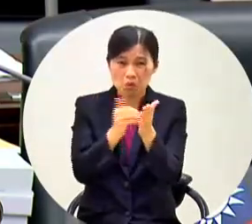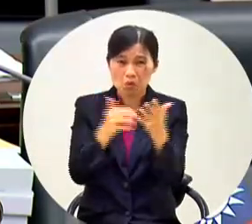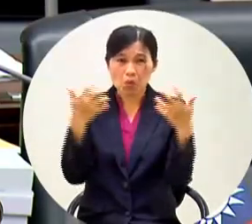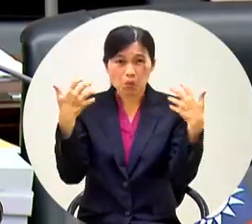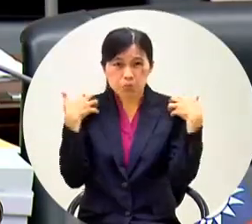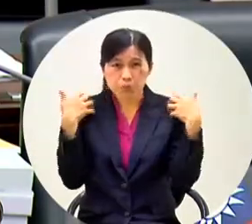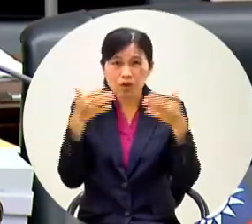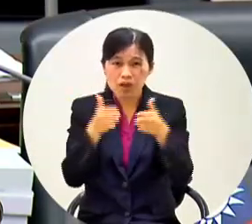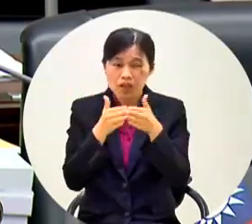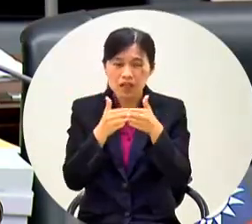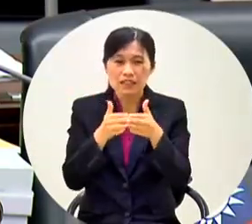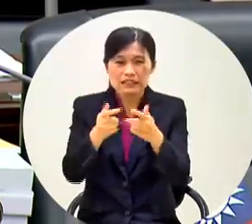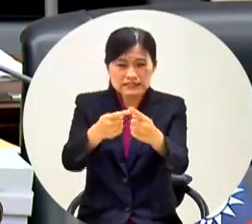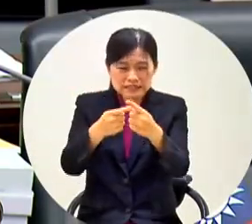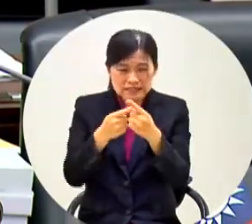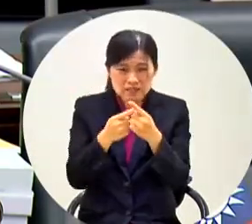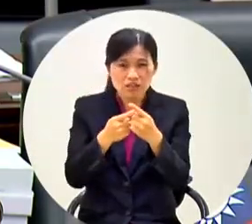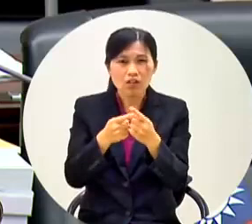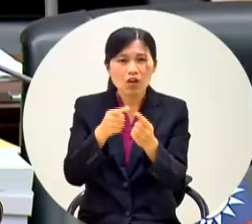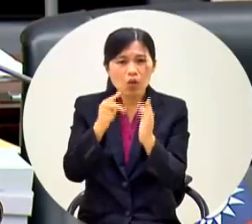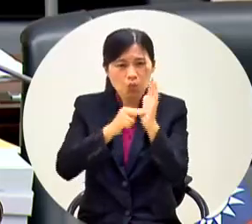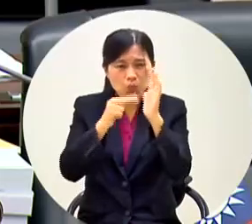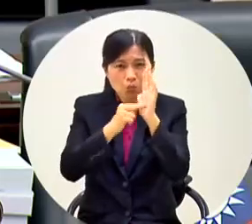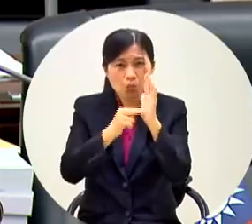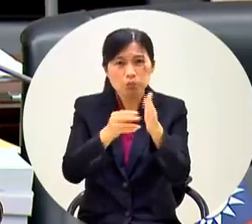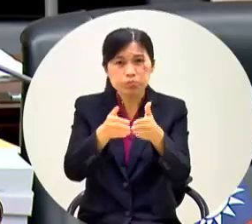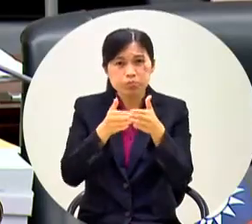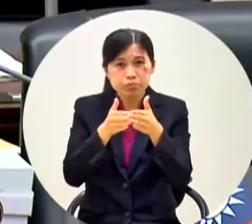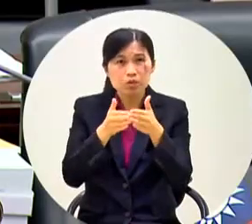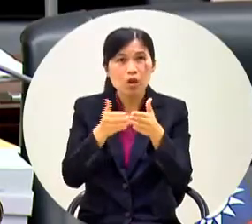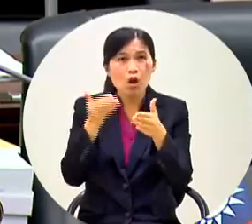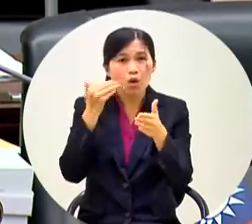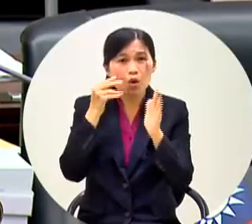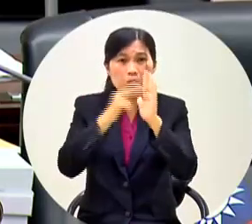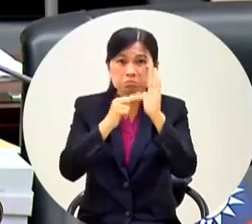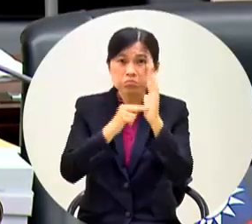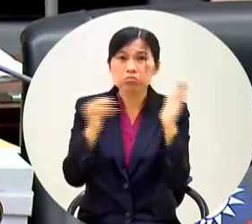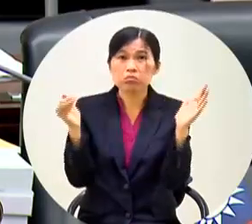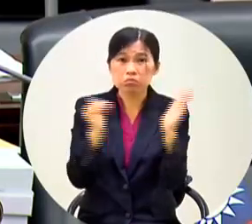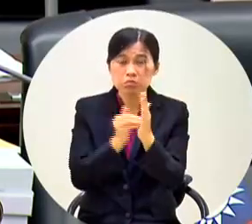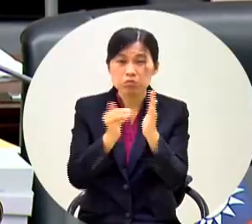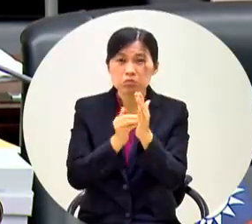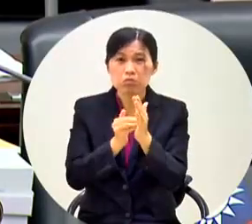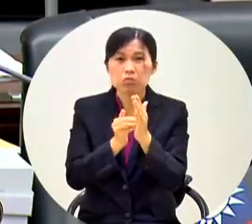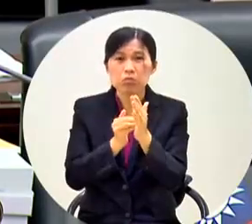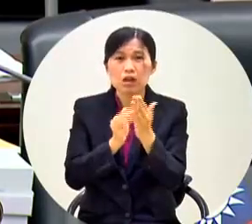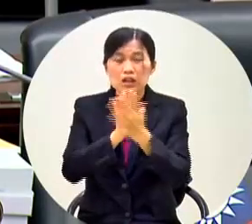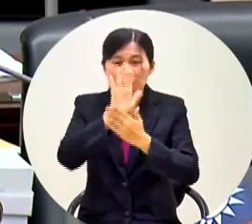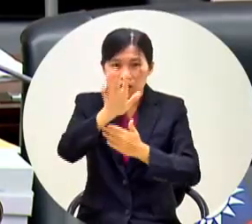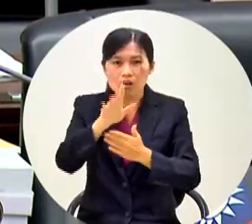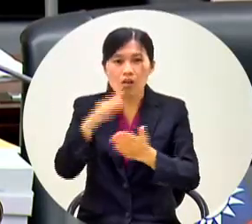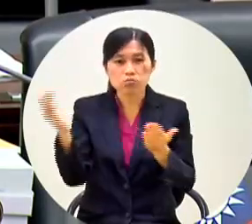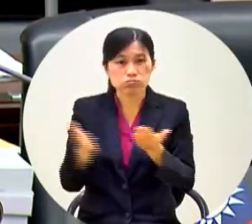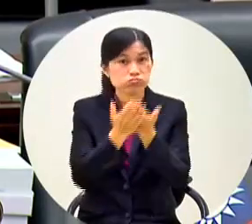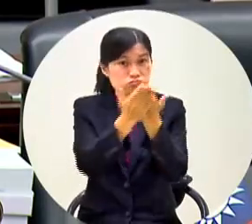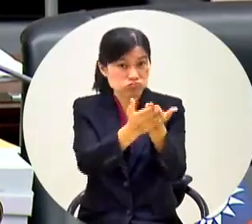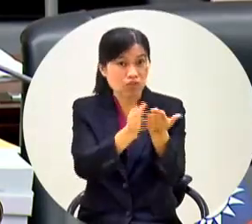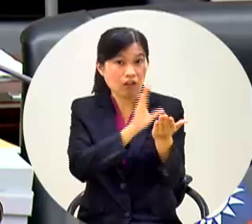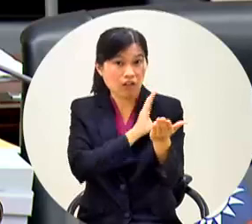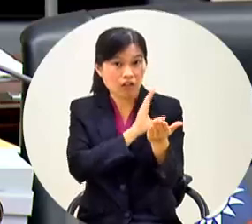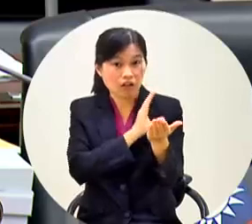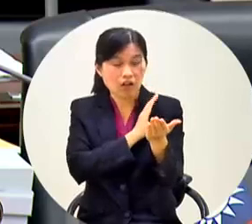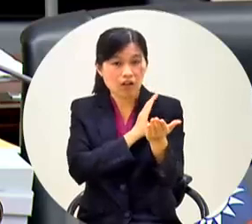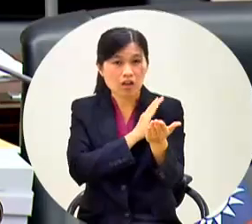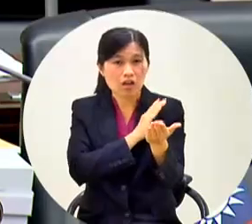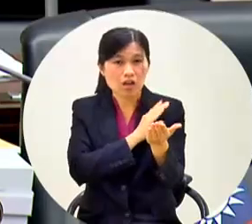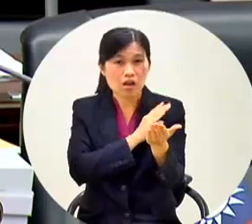我们就进行交付，让给各组去讨论。这是一个符合民主审查预算